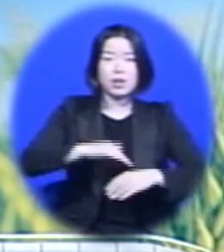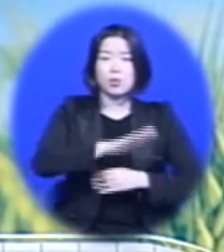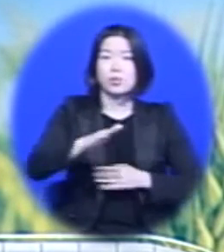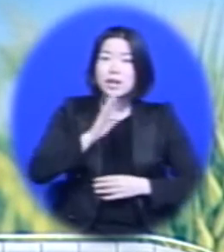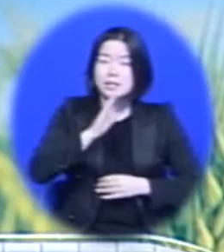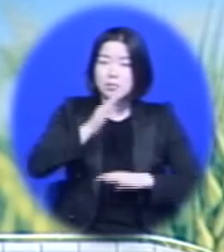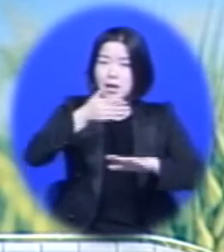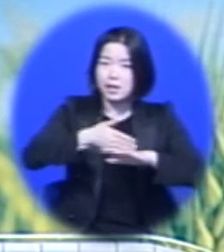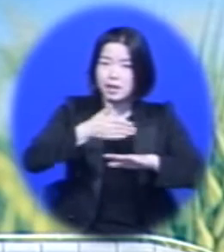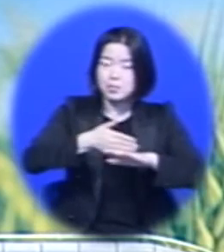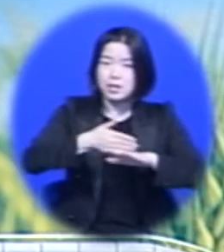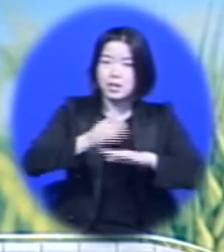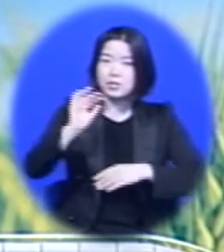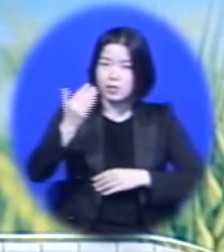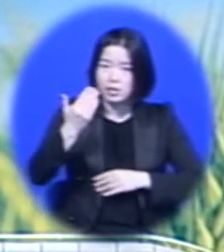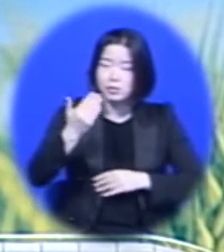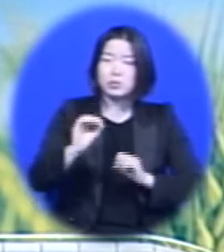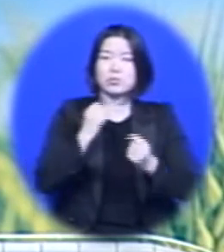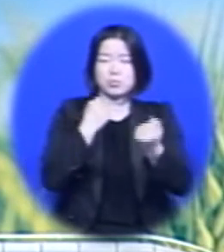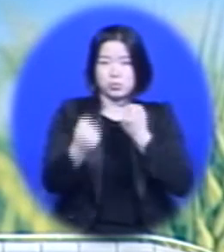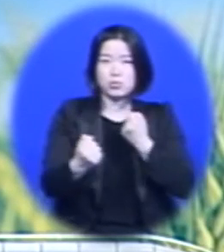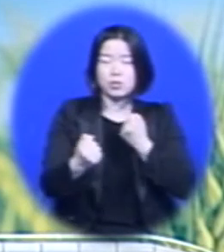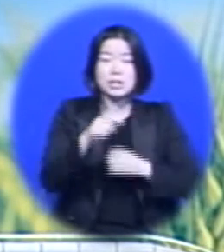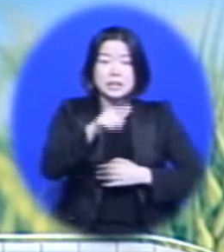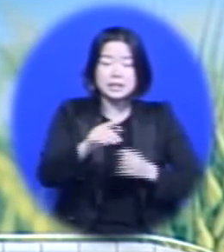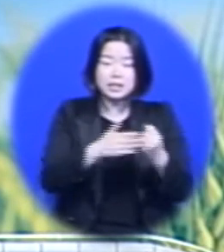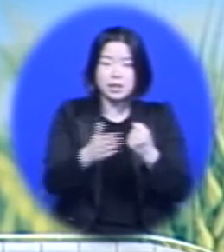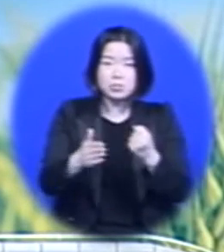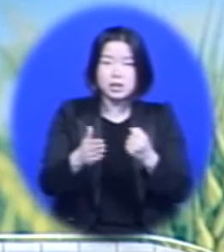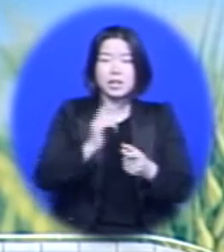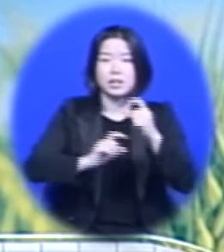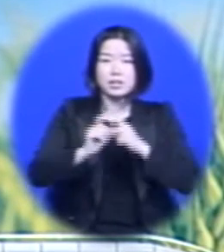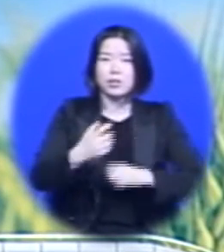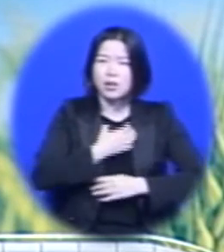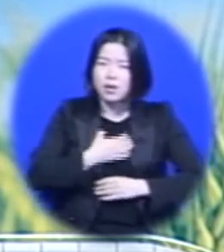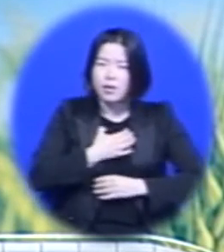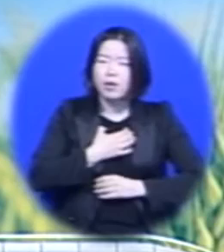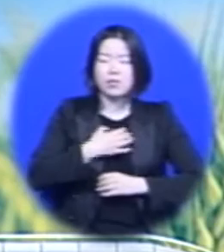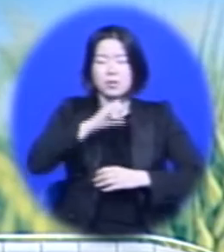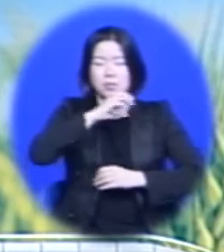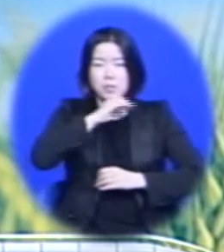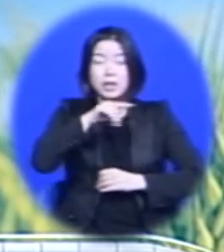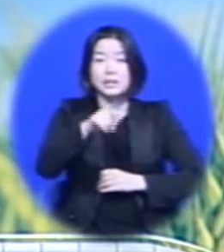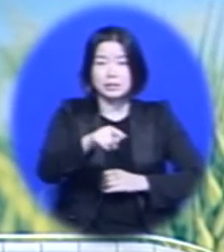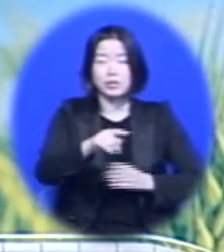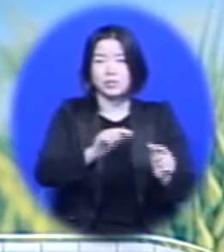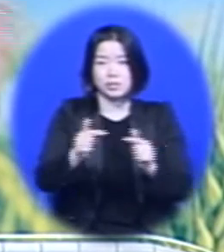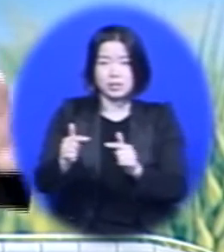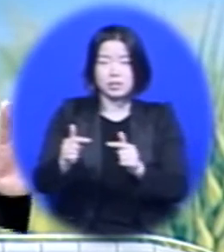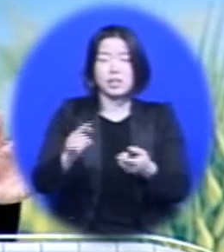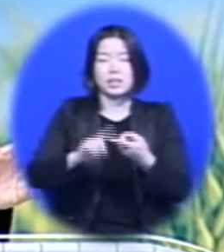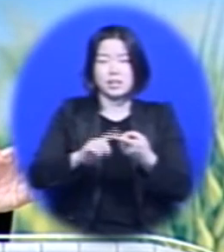정말 감사해야 됨에도 불구하고 오히려 그것으로 인해서 염려하고 불평하던 것들에 대해서 하나님이